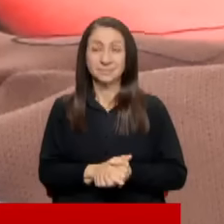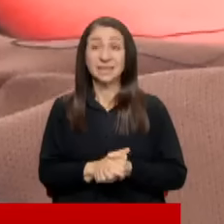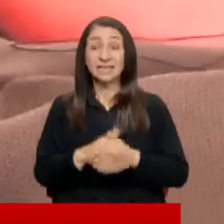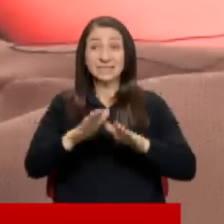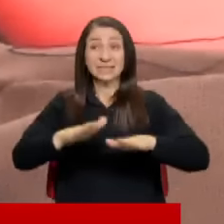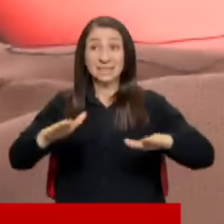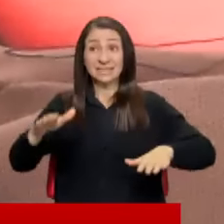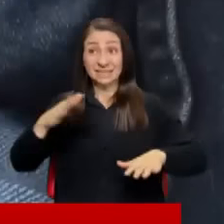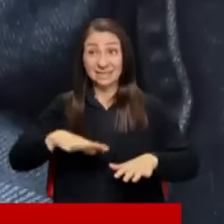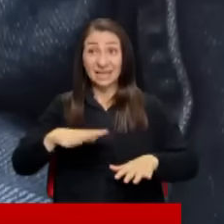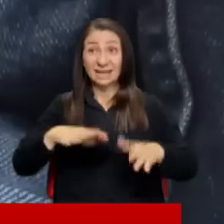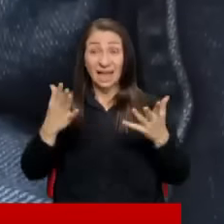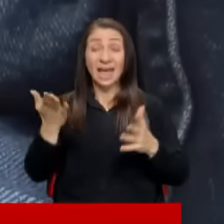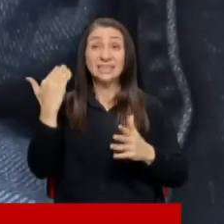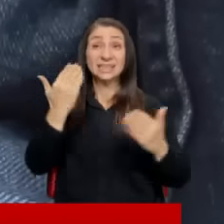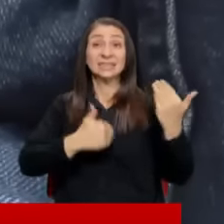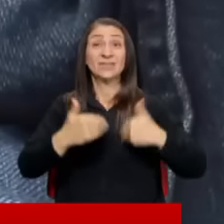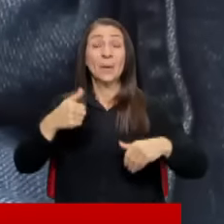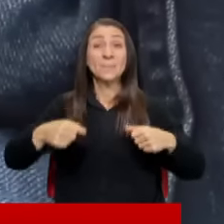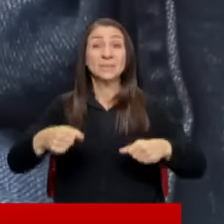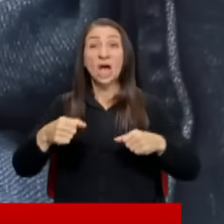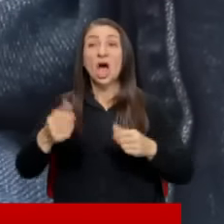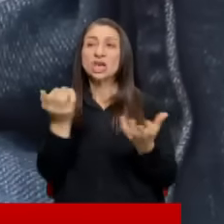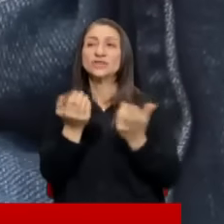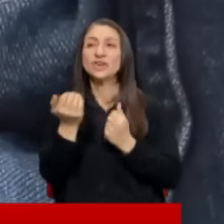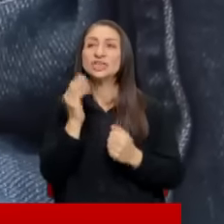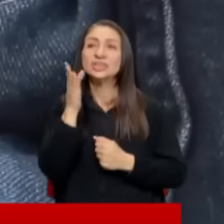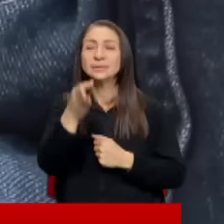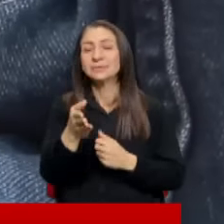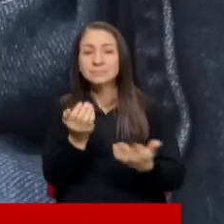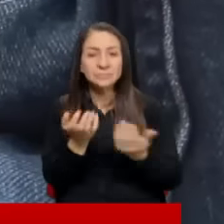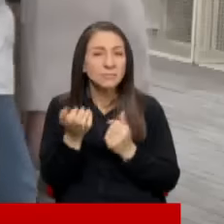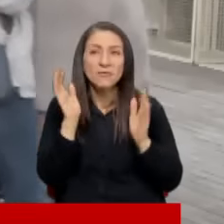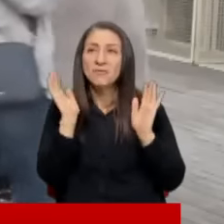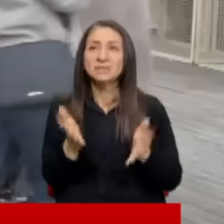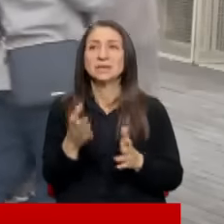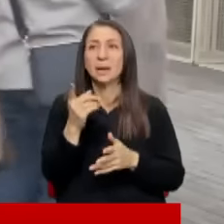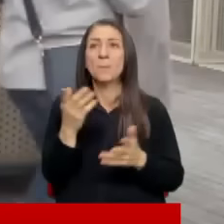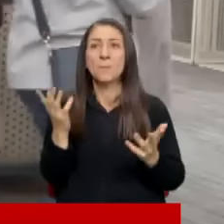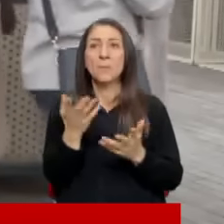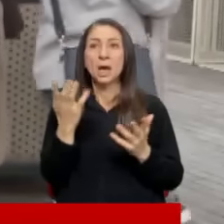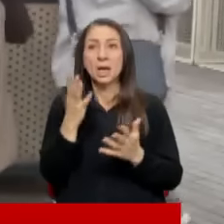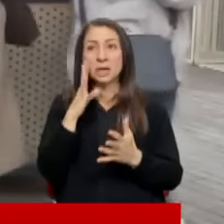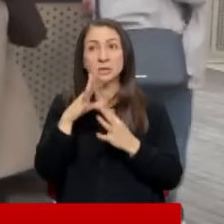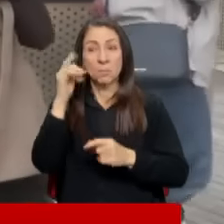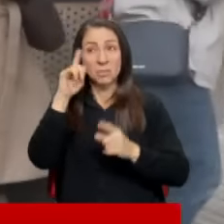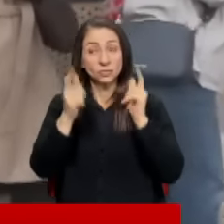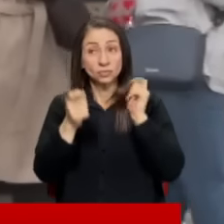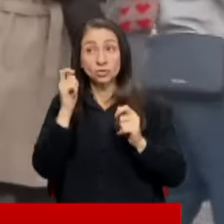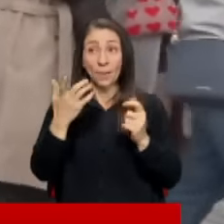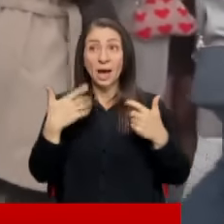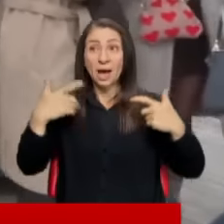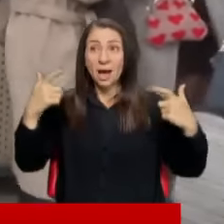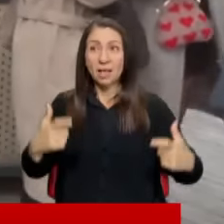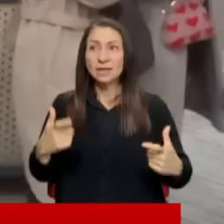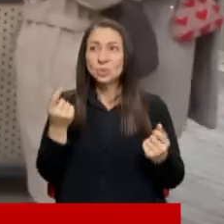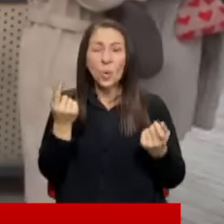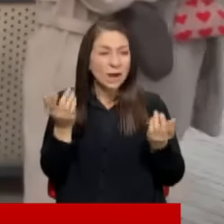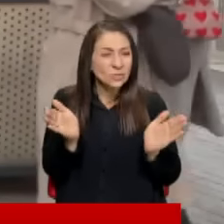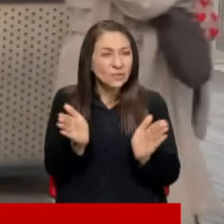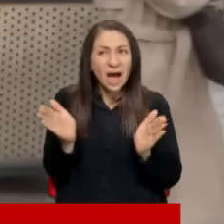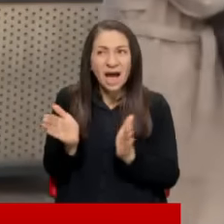Stand açmak isteyen de, eski sevgili pazarına alışveriş yapmaya gelen de çok oldu. Bayağı bir insan başvurdu. Tabii alanımız çok